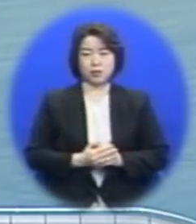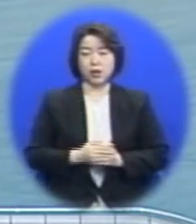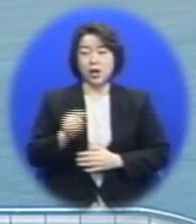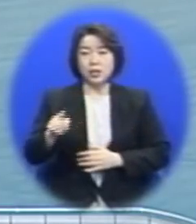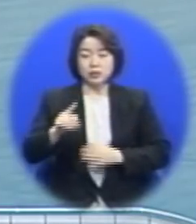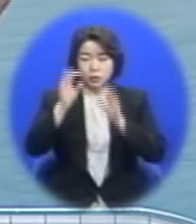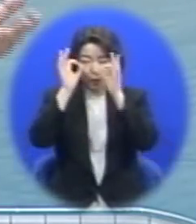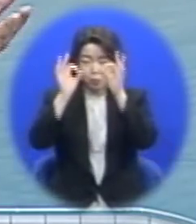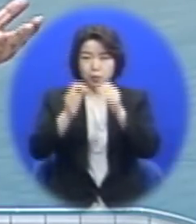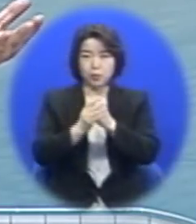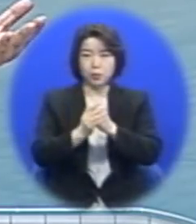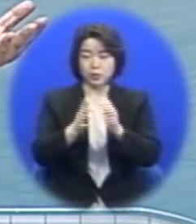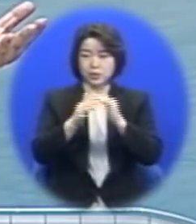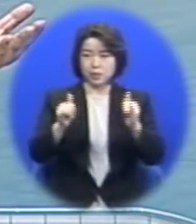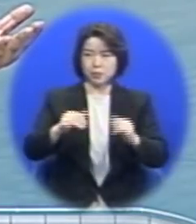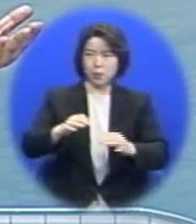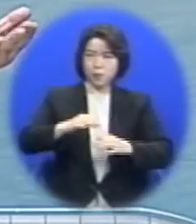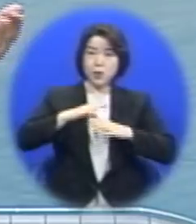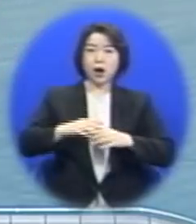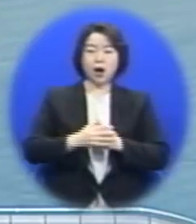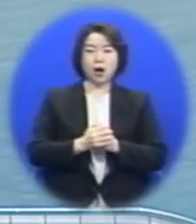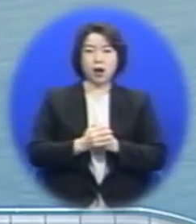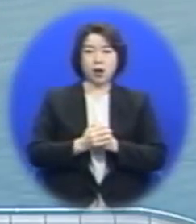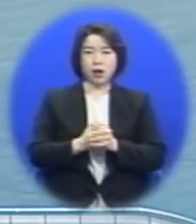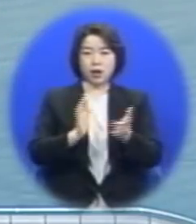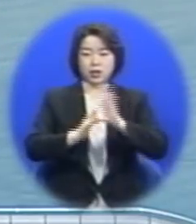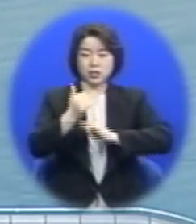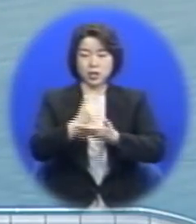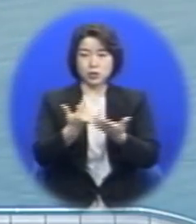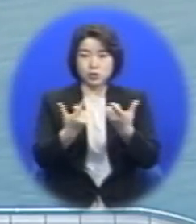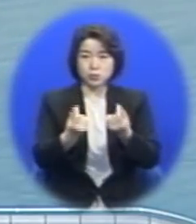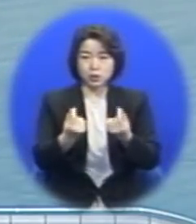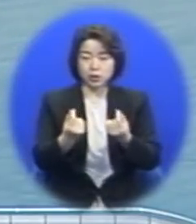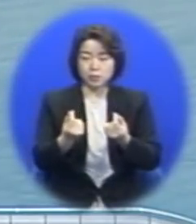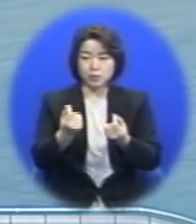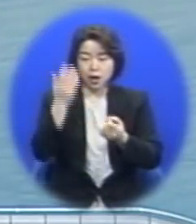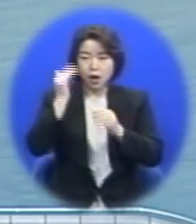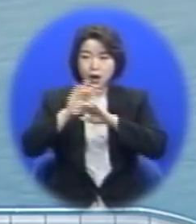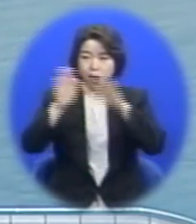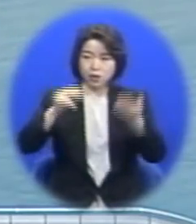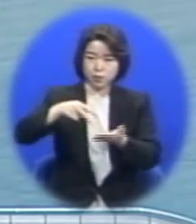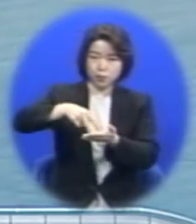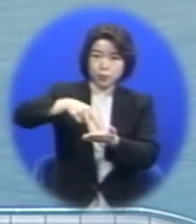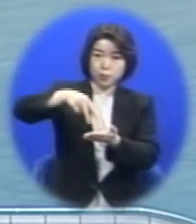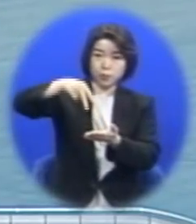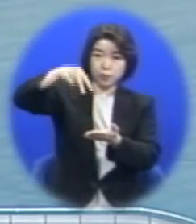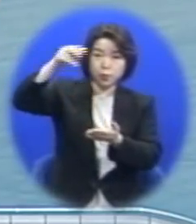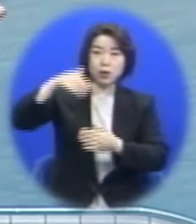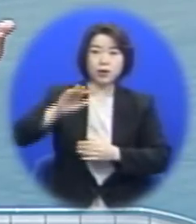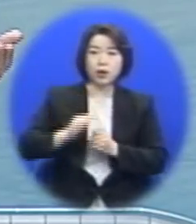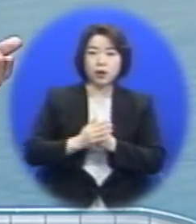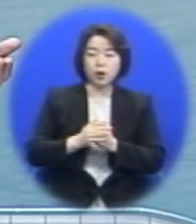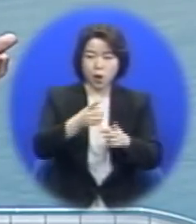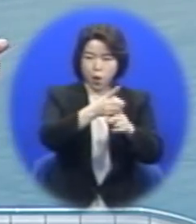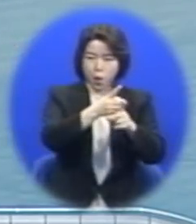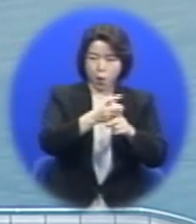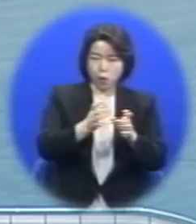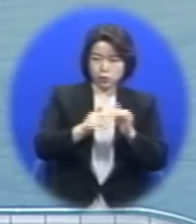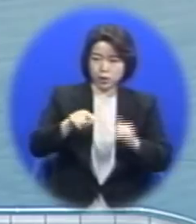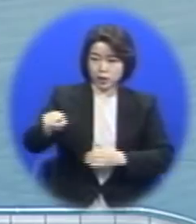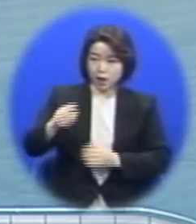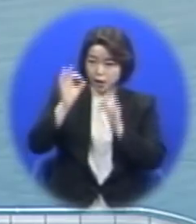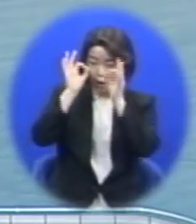보고 사람들이 깜짝 놀랍니다. 예수님처럼 승천에 올라갑니다. 원수들이 그걸 다